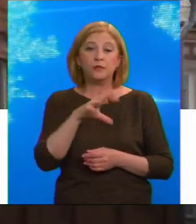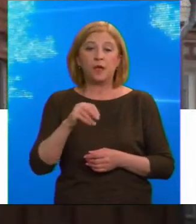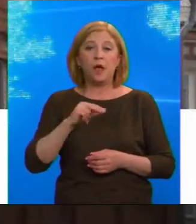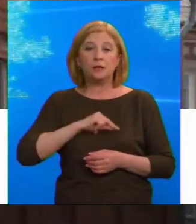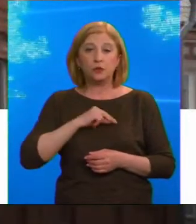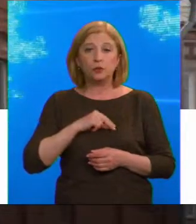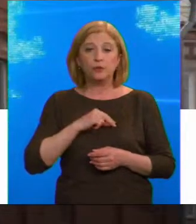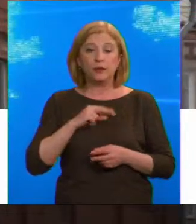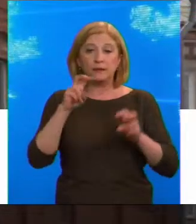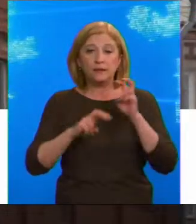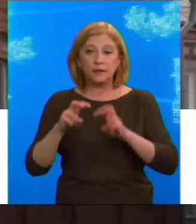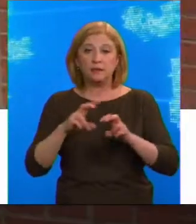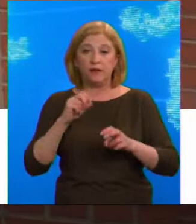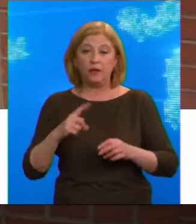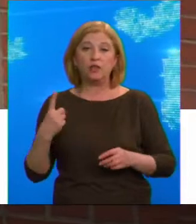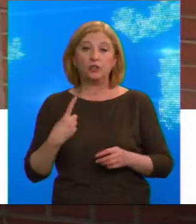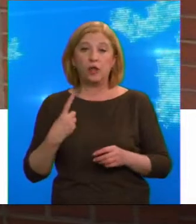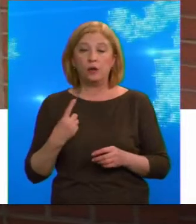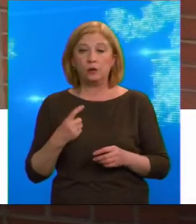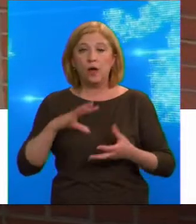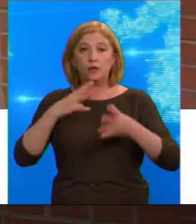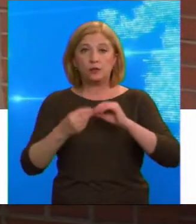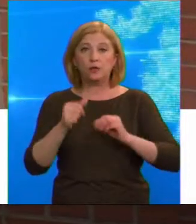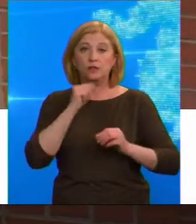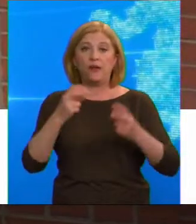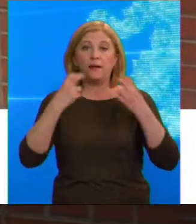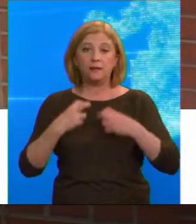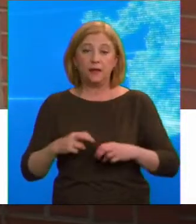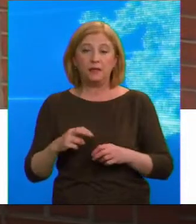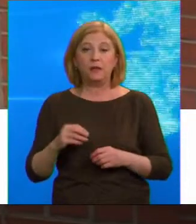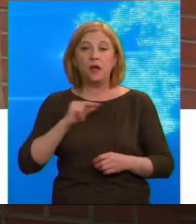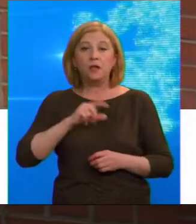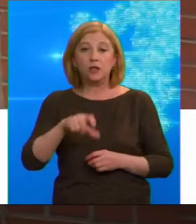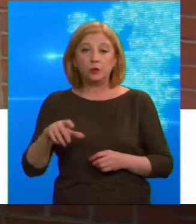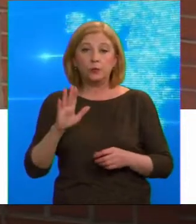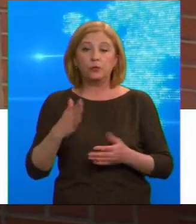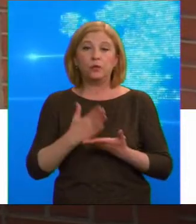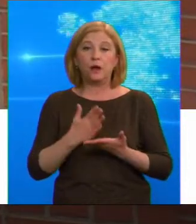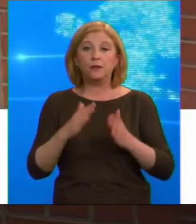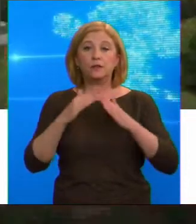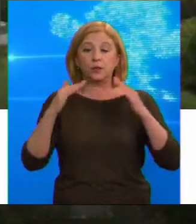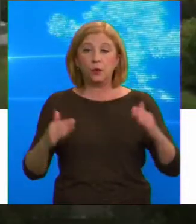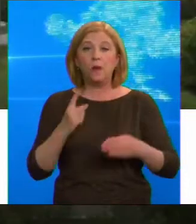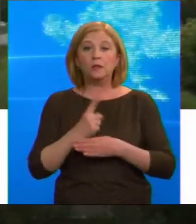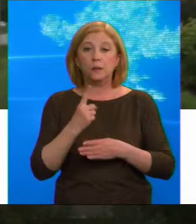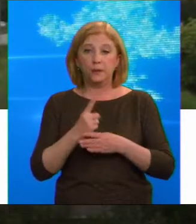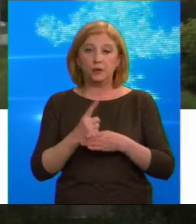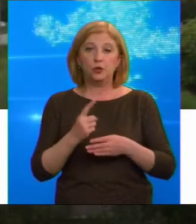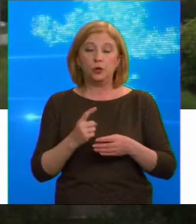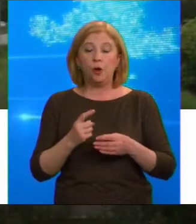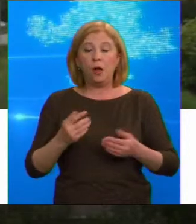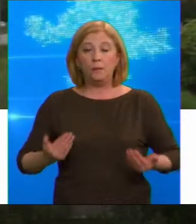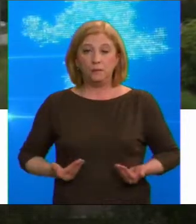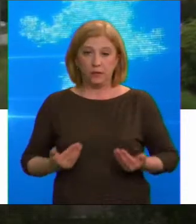прошли тестирование и ожидают результатов своих исследований. Сотрудники будут находиться дома, им запрещено покидать места своего